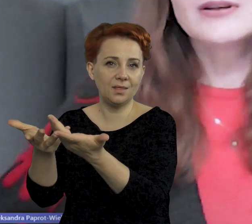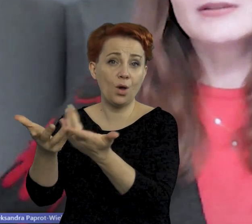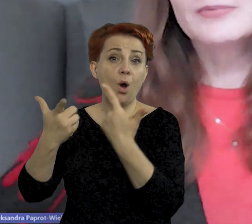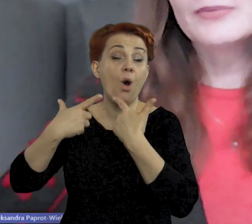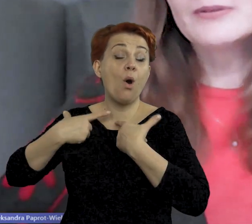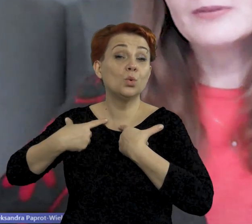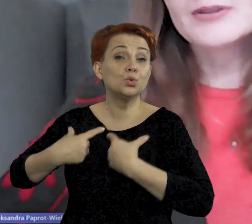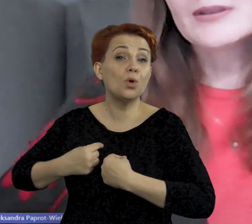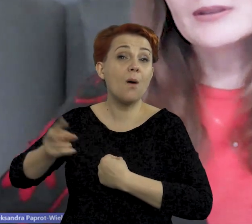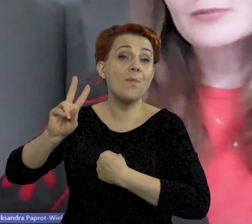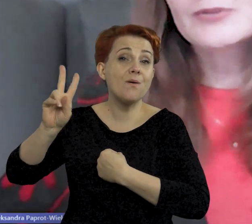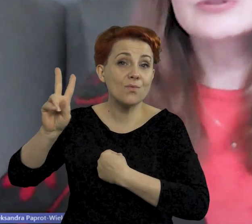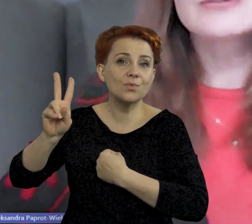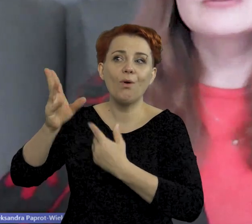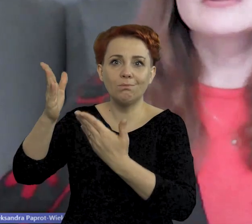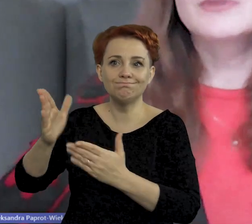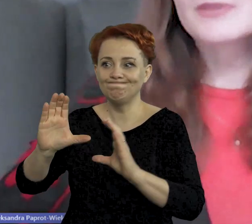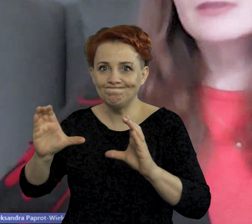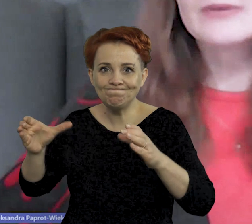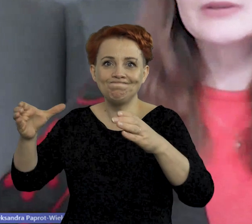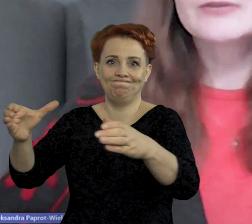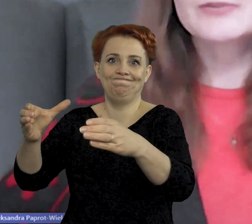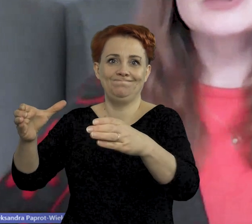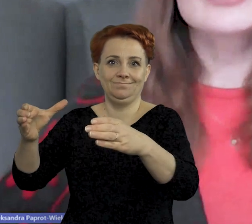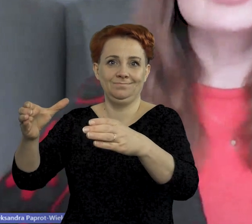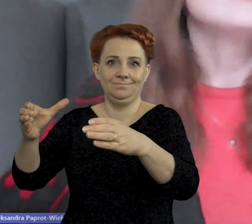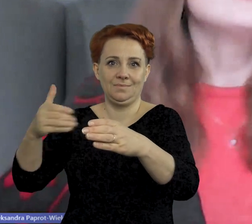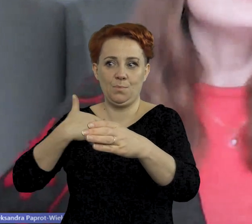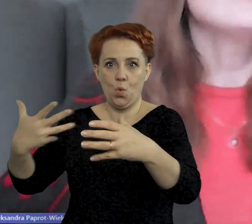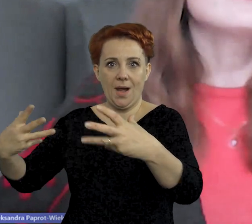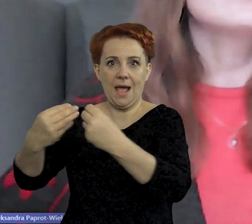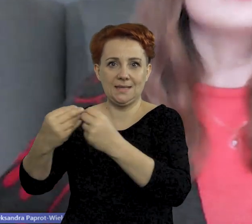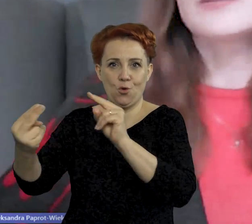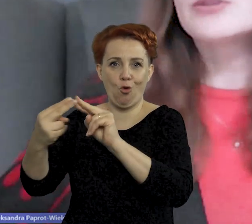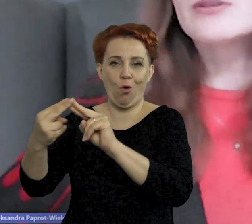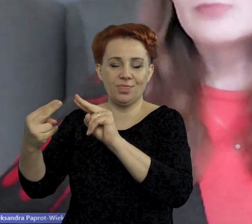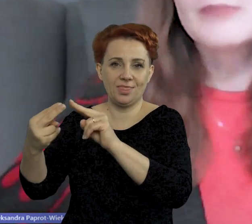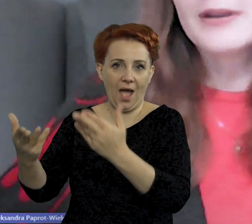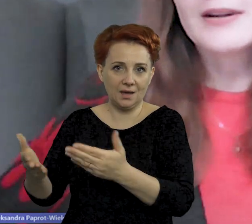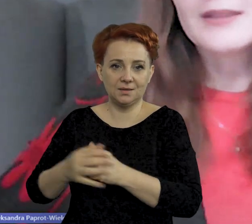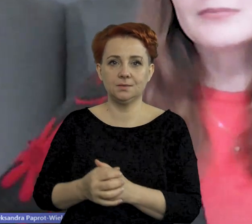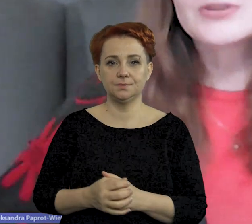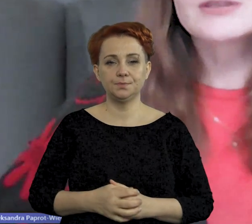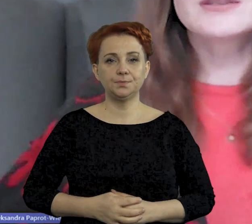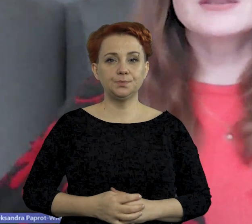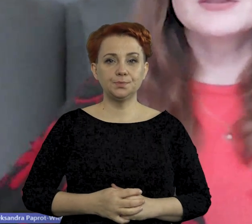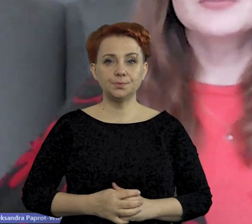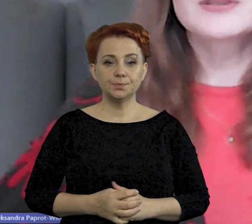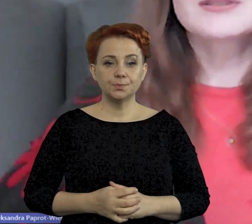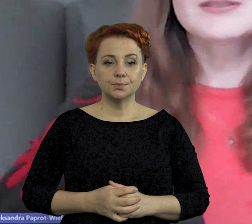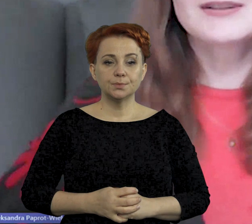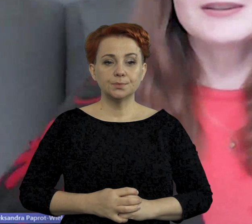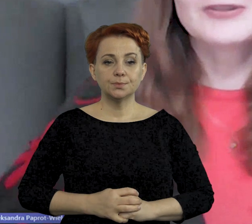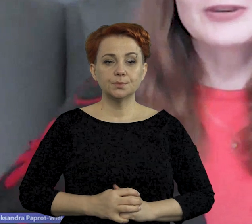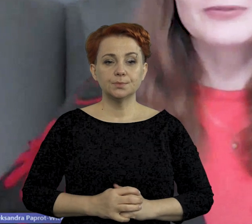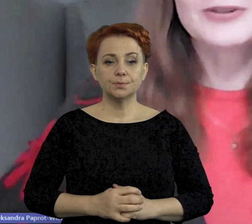osoby, które były właśnie z daną społecznością, reprezentowały daną społeczność, która na przykład była badana